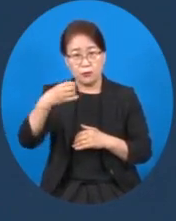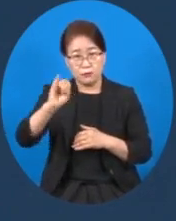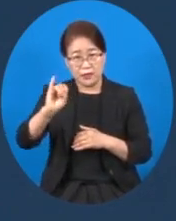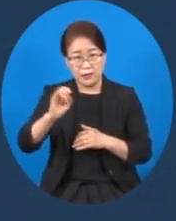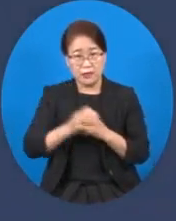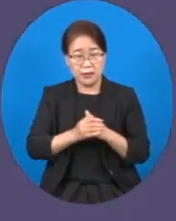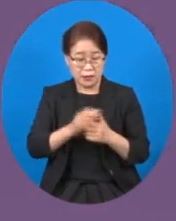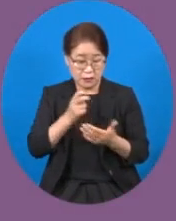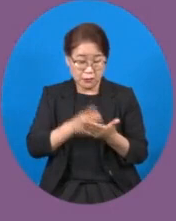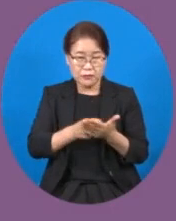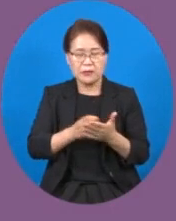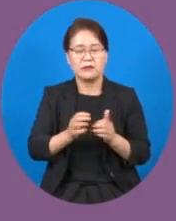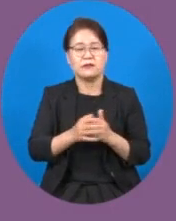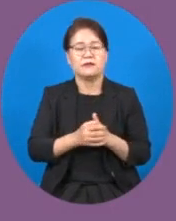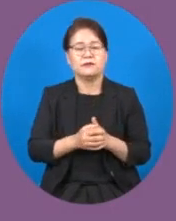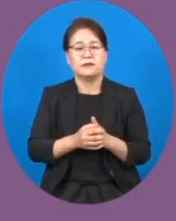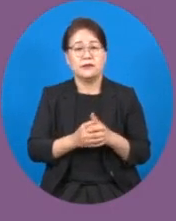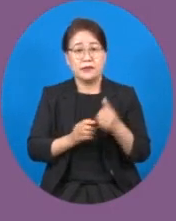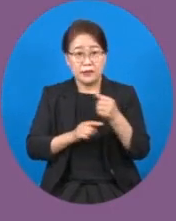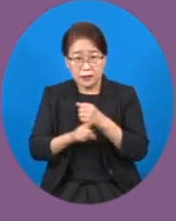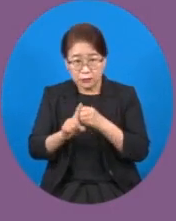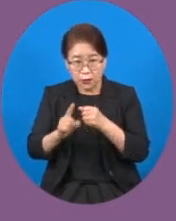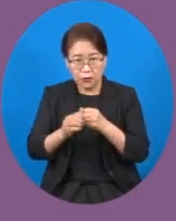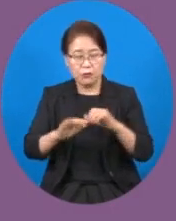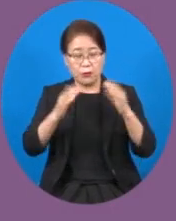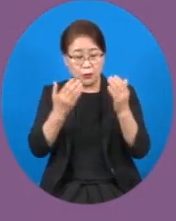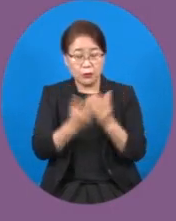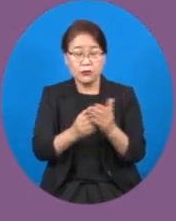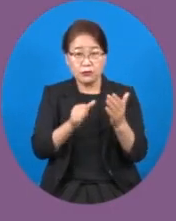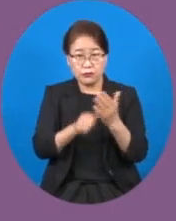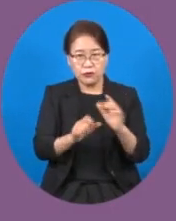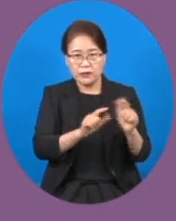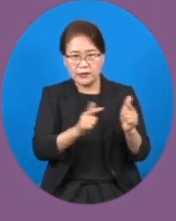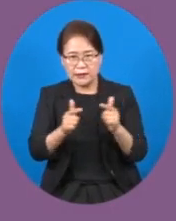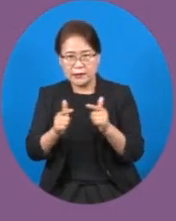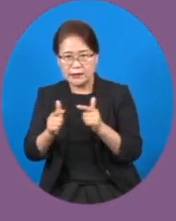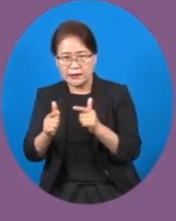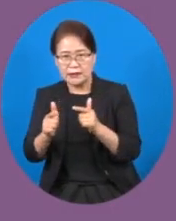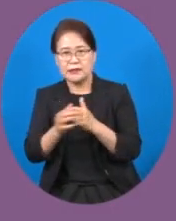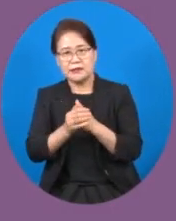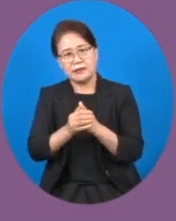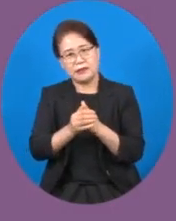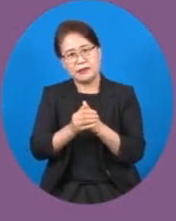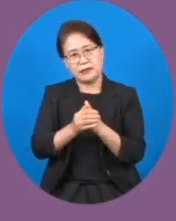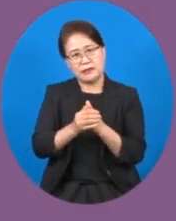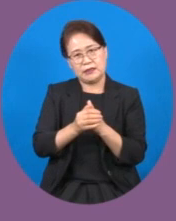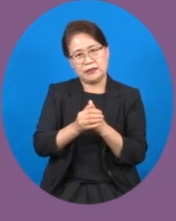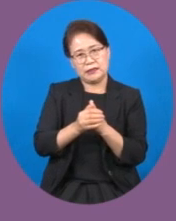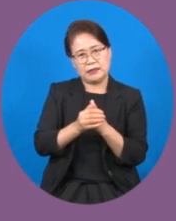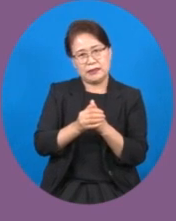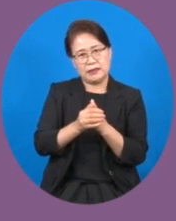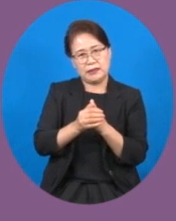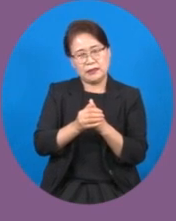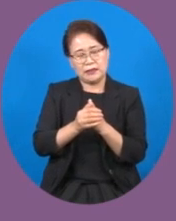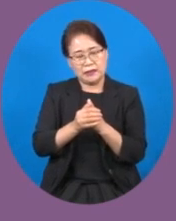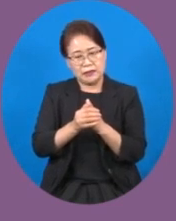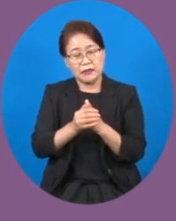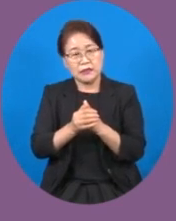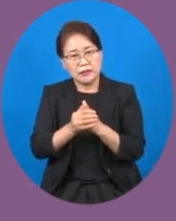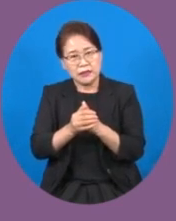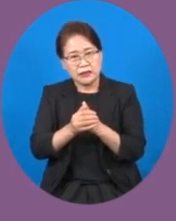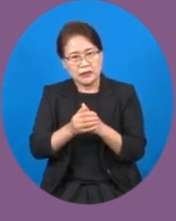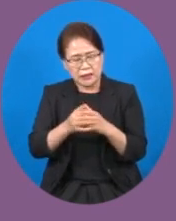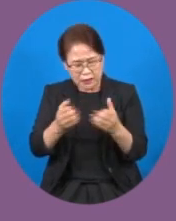열역학 제2법칙으로 모든 물질계는 엔트로피가 증가하는 방향으로 흐르고